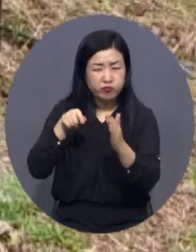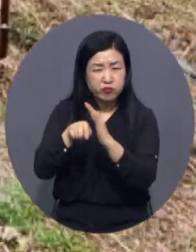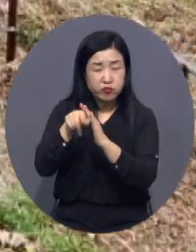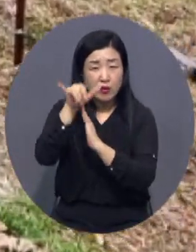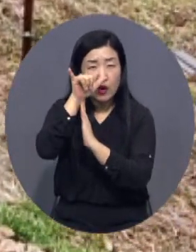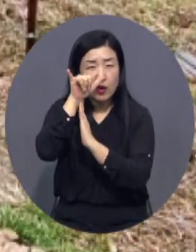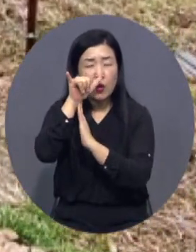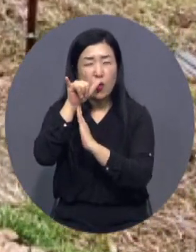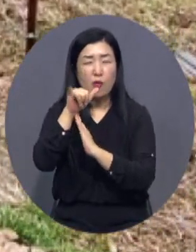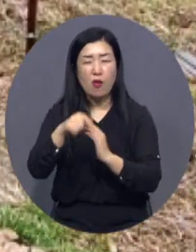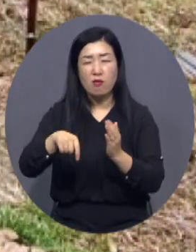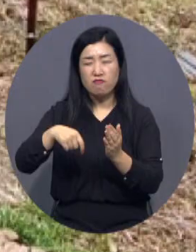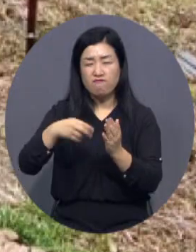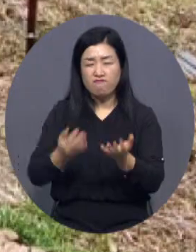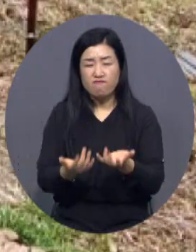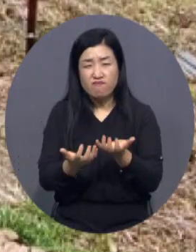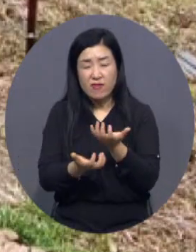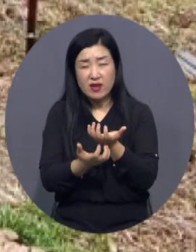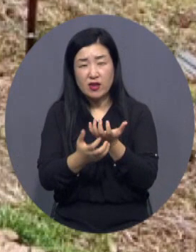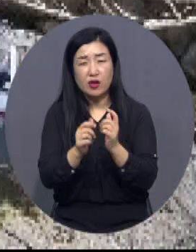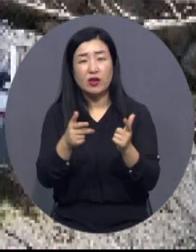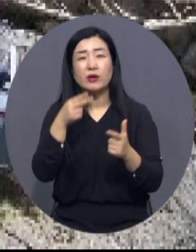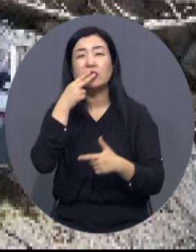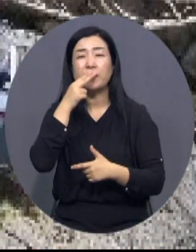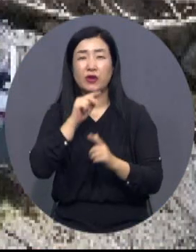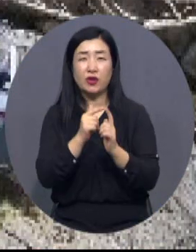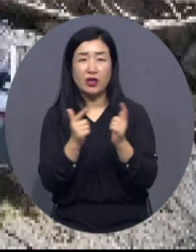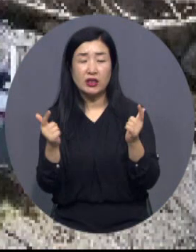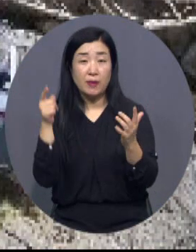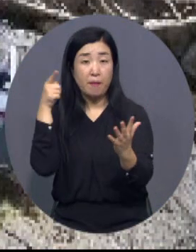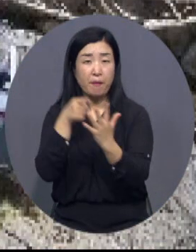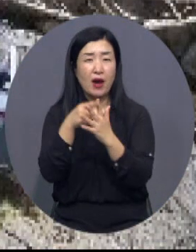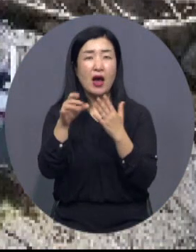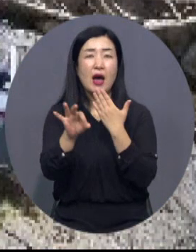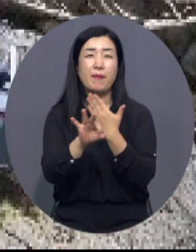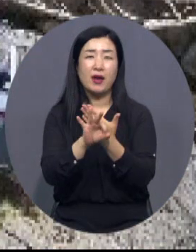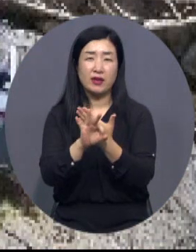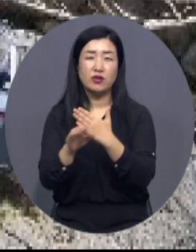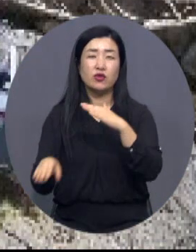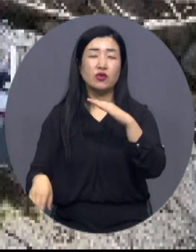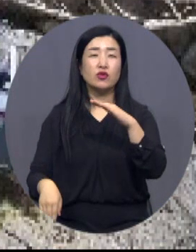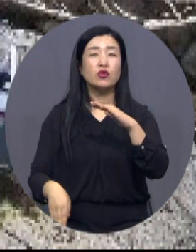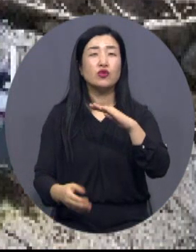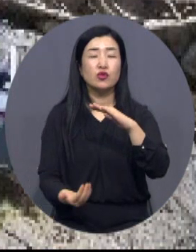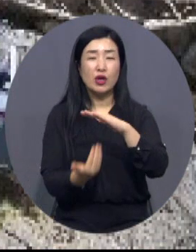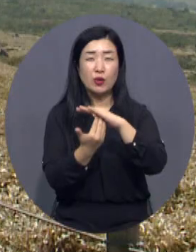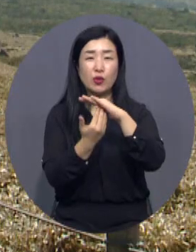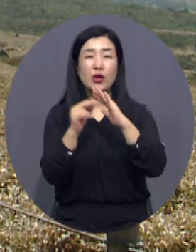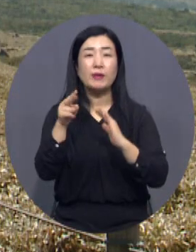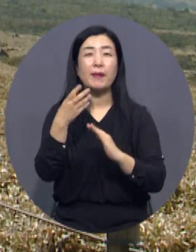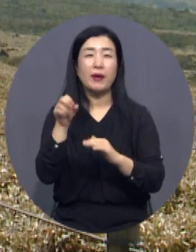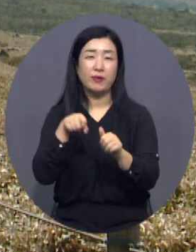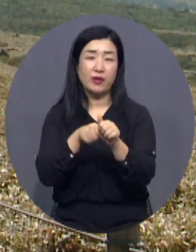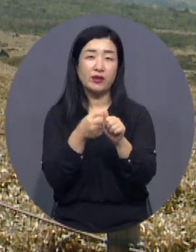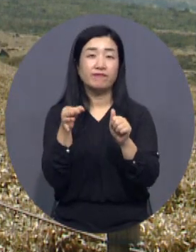취사행위 야간 산행과 흡연 등이며 적발되면 최대 200만원의 과태료가 부과됩니다